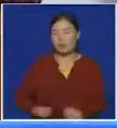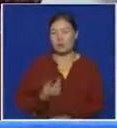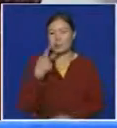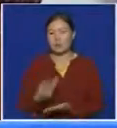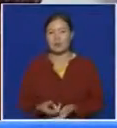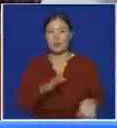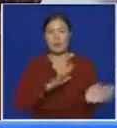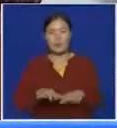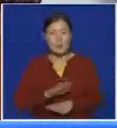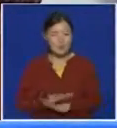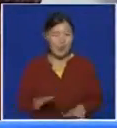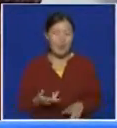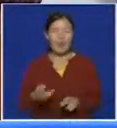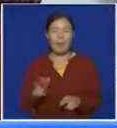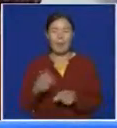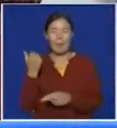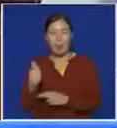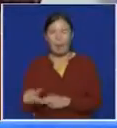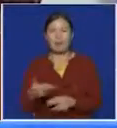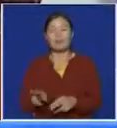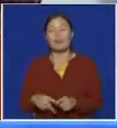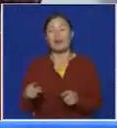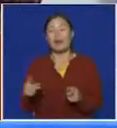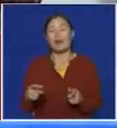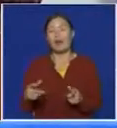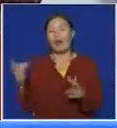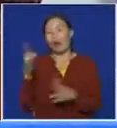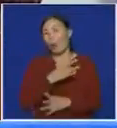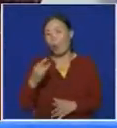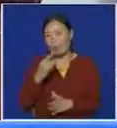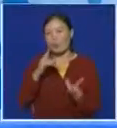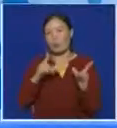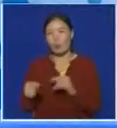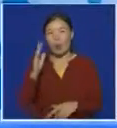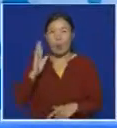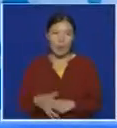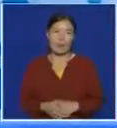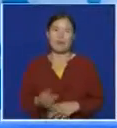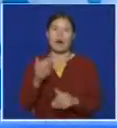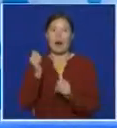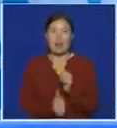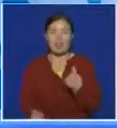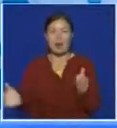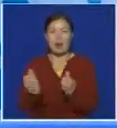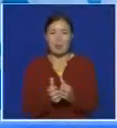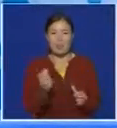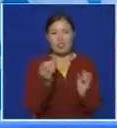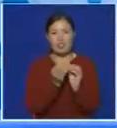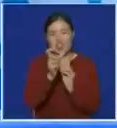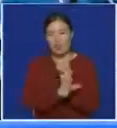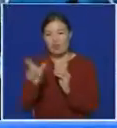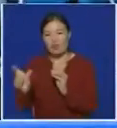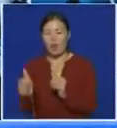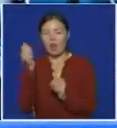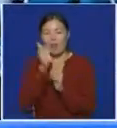допускать их. Верим в нашу победу, хотим принять участие на республиканском слете. Каждая команда состоит из 10 человек, и у